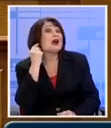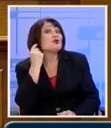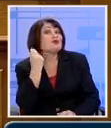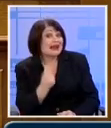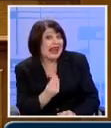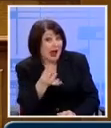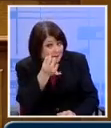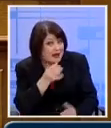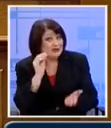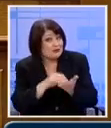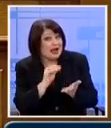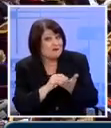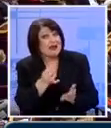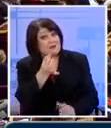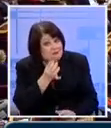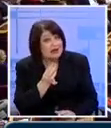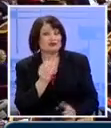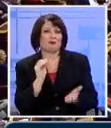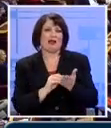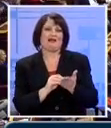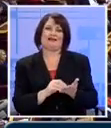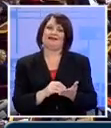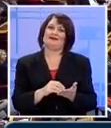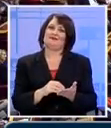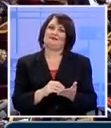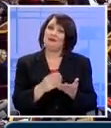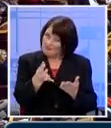μας. Αυτό ακριβώς.